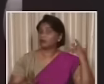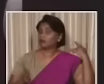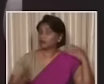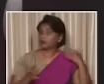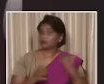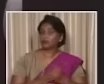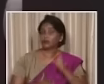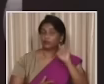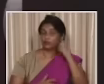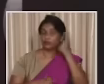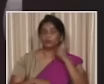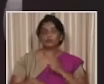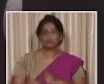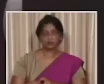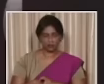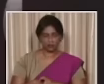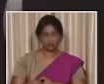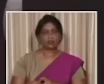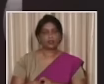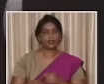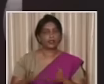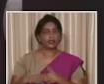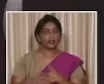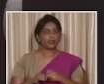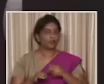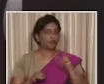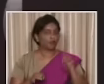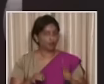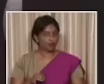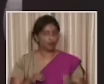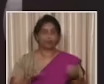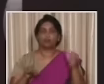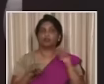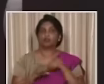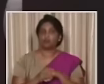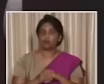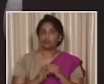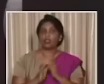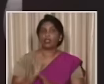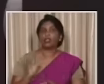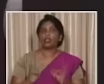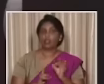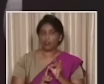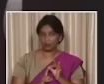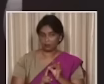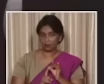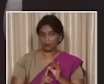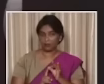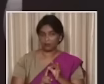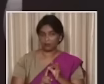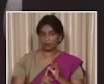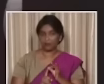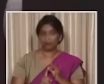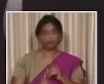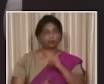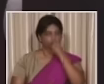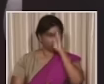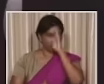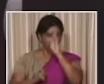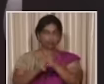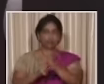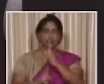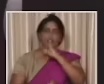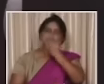ඉතිහාසයේ පළවෙනි වතාවට කැබිනට් මණ්ඩලයට ආපු ඇමතිවරයෙක්ව මූණටම කියලා එළෙව්වයි